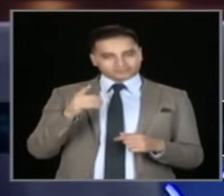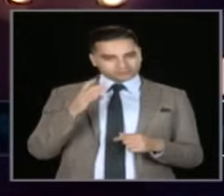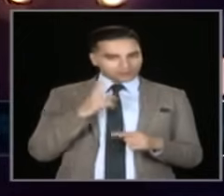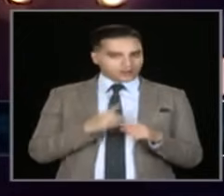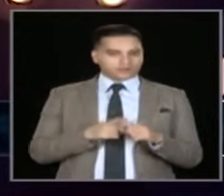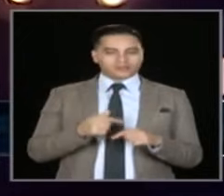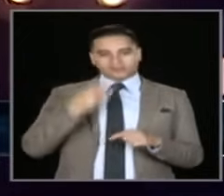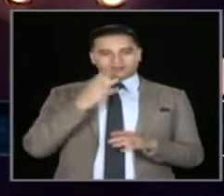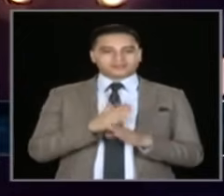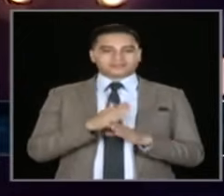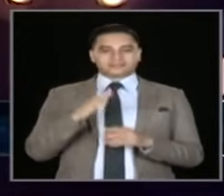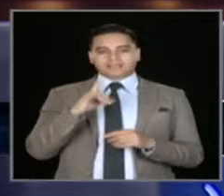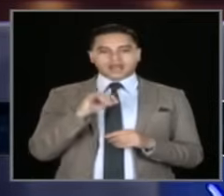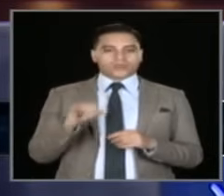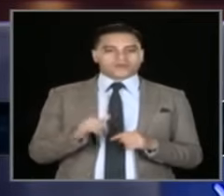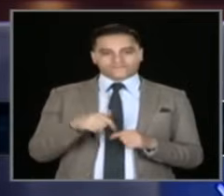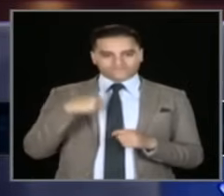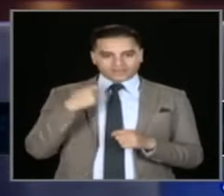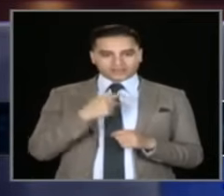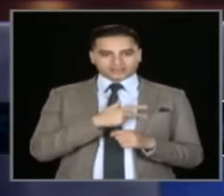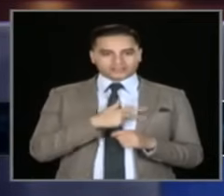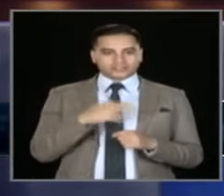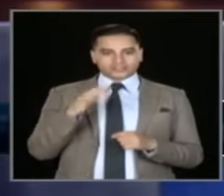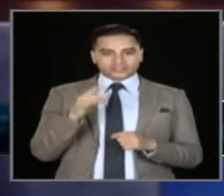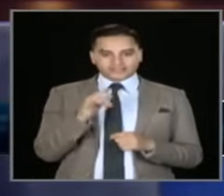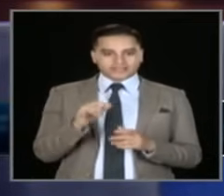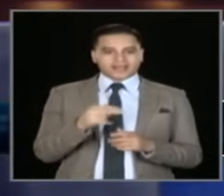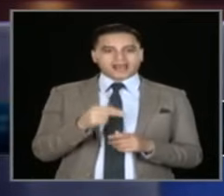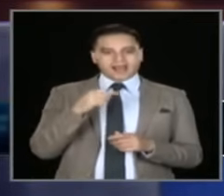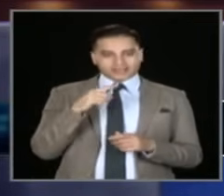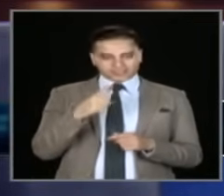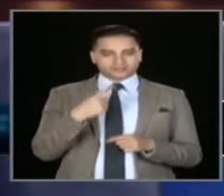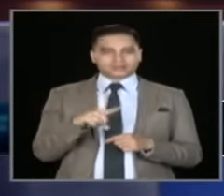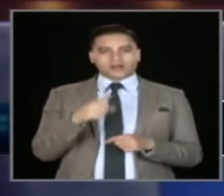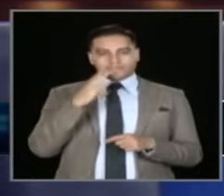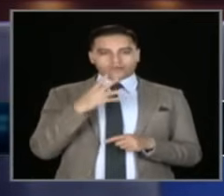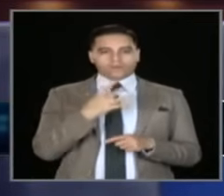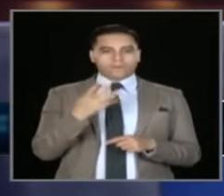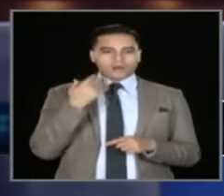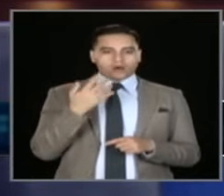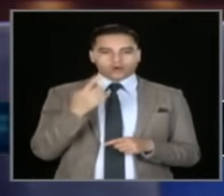بدور سلوى في فيلم أمير البحار؟ شير عادل. صح. ما هو خمس العدد 400؟